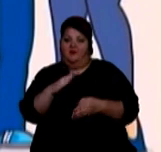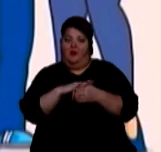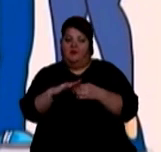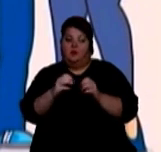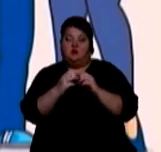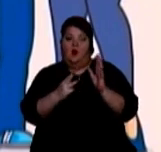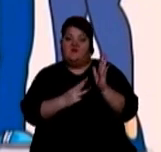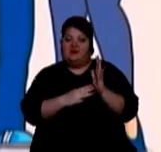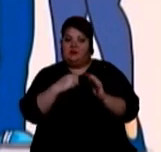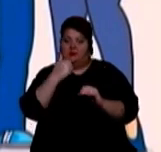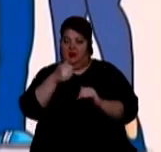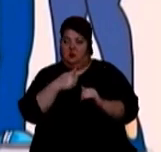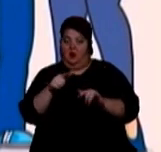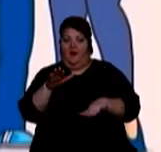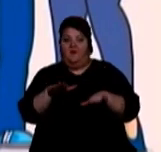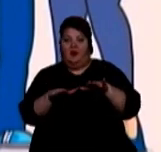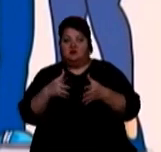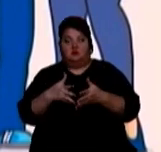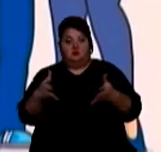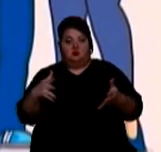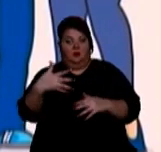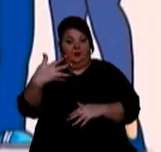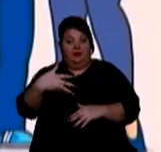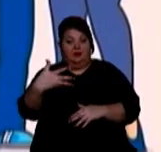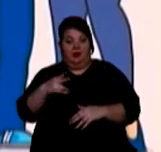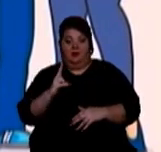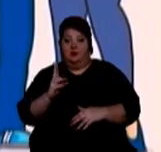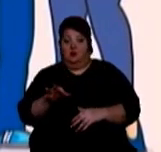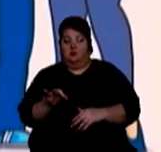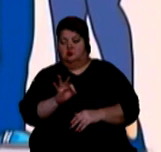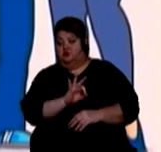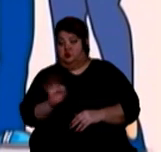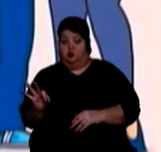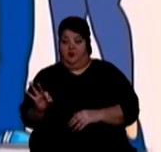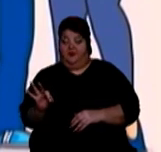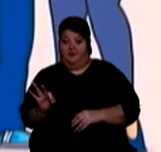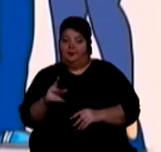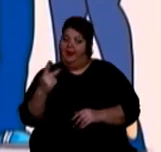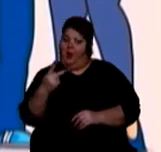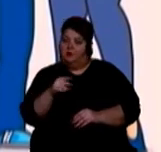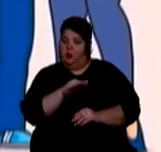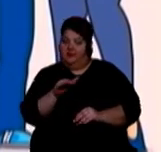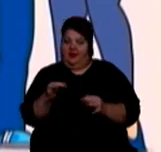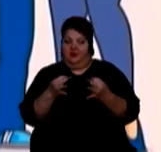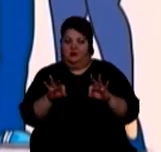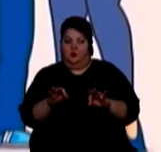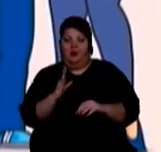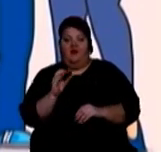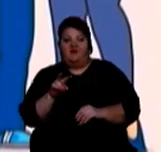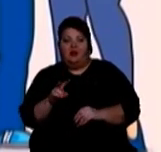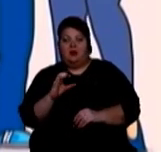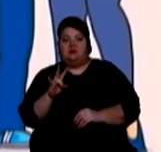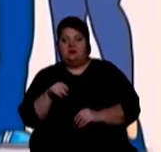виповнилося 18, важите понад 50 кілограмів. Чудово! Другий рівень допуску. ВІЛ,